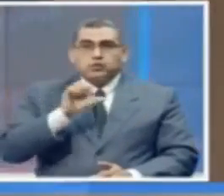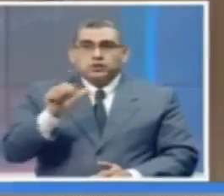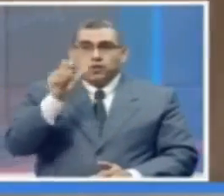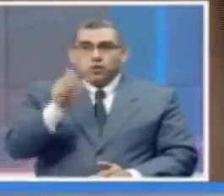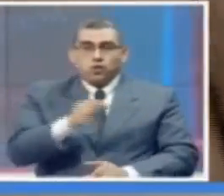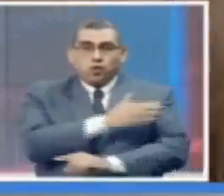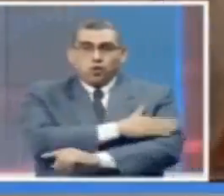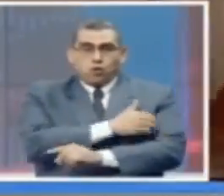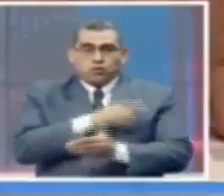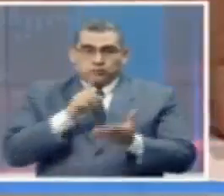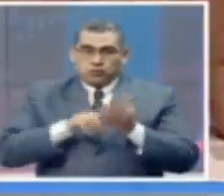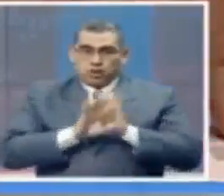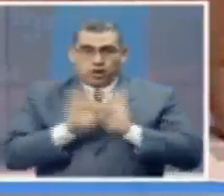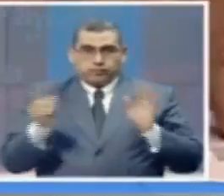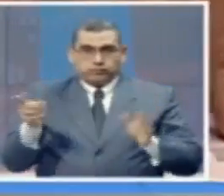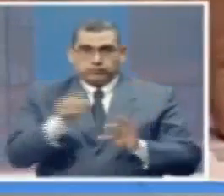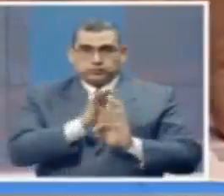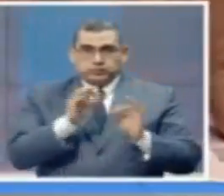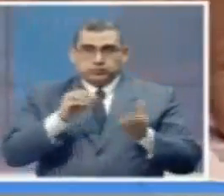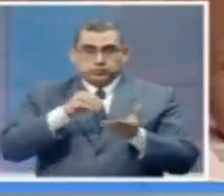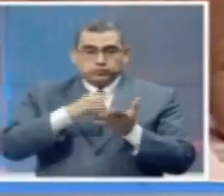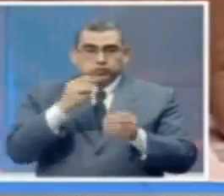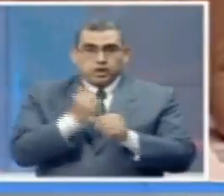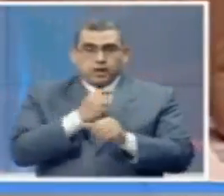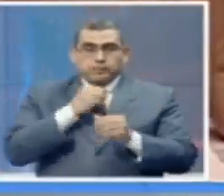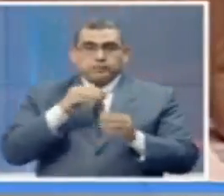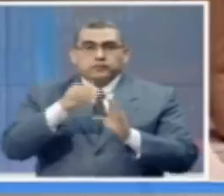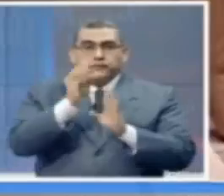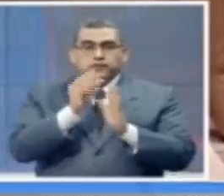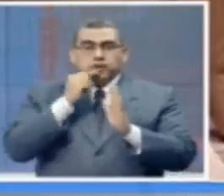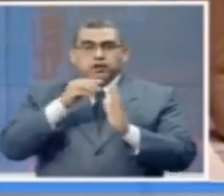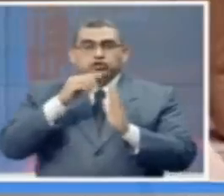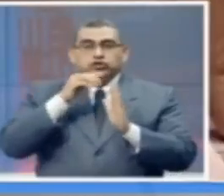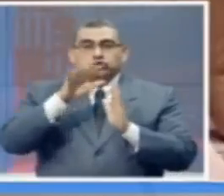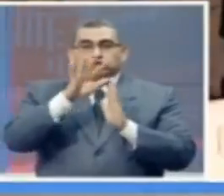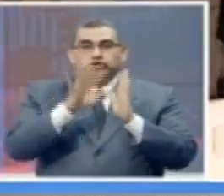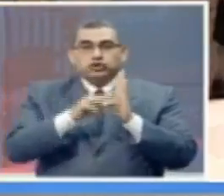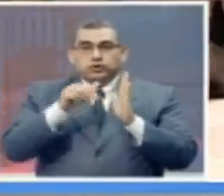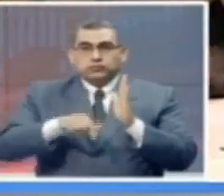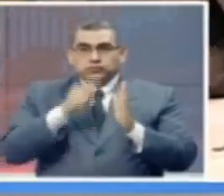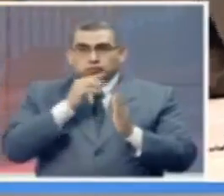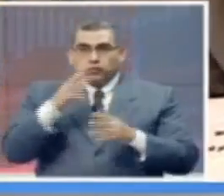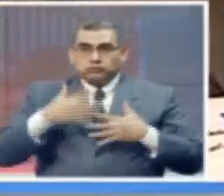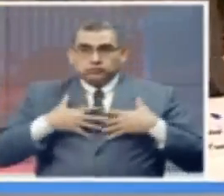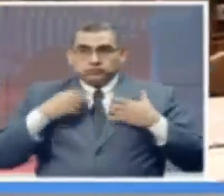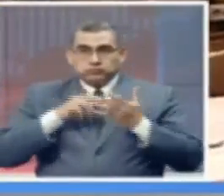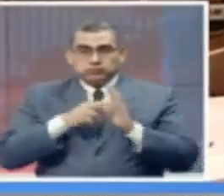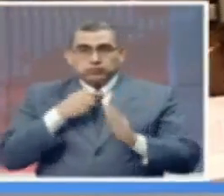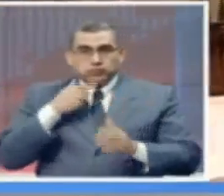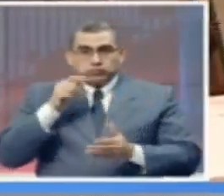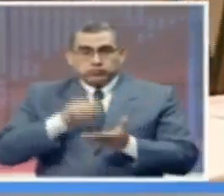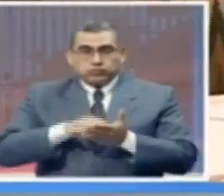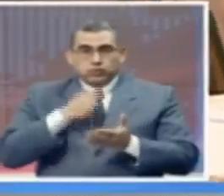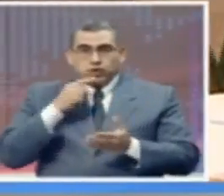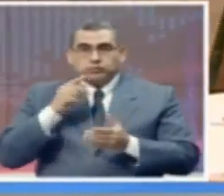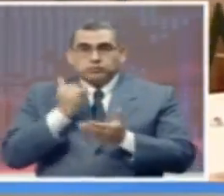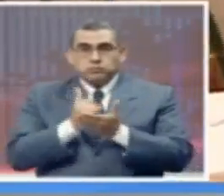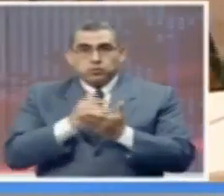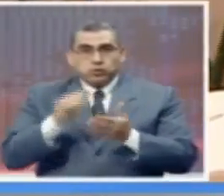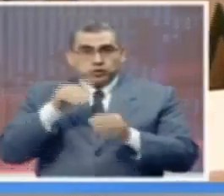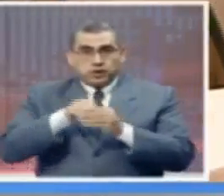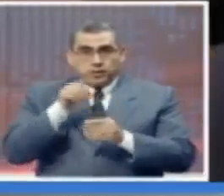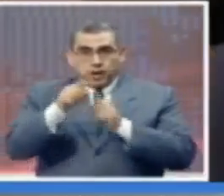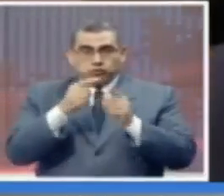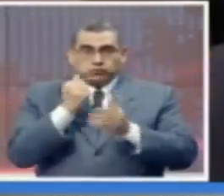عضوا مستعدين لانطلاق الفصل التشريعي الثاني، وكلهم آمال بأن يكونوا عند حسن ظن من حملوهم هذه